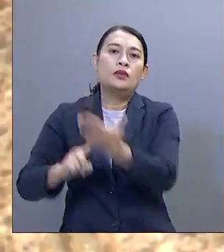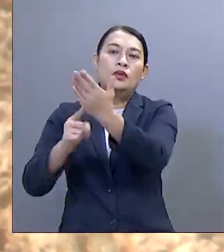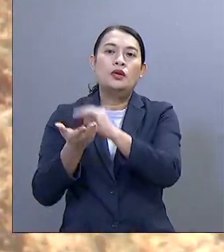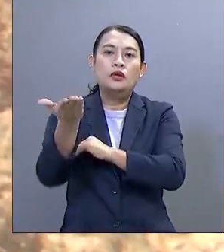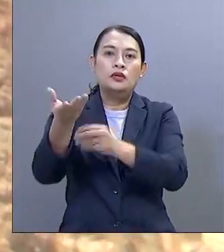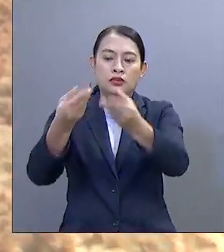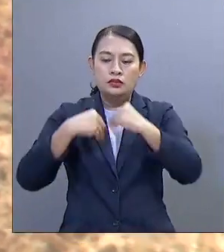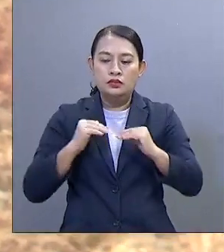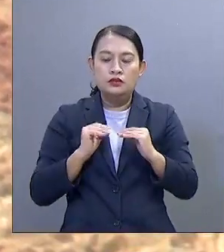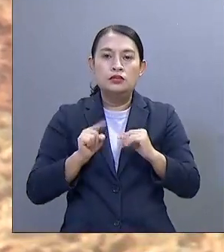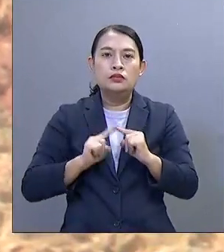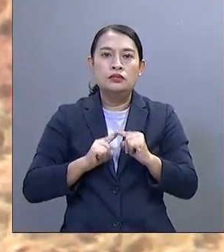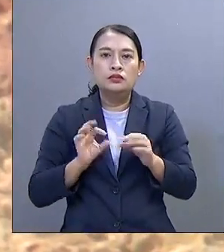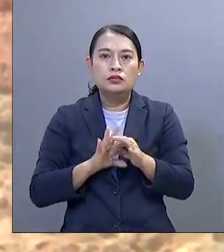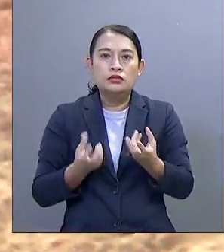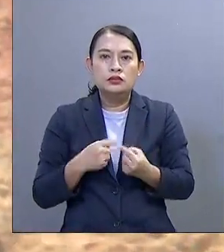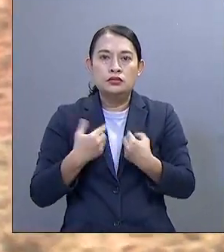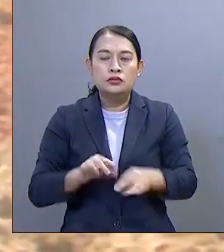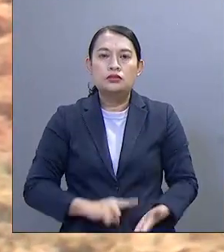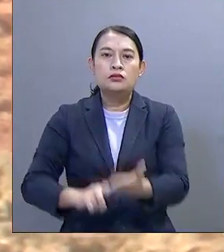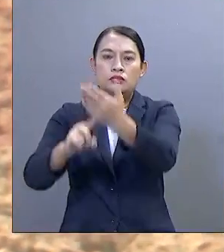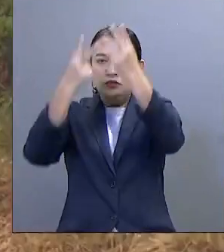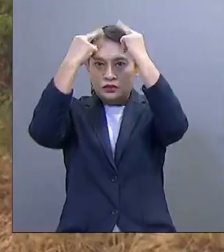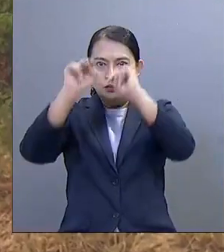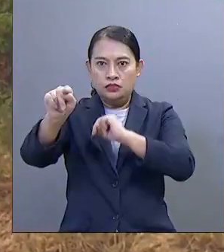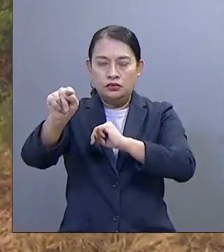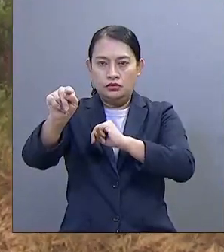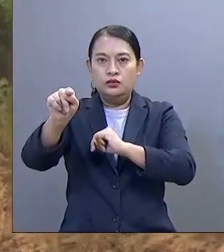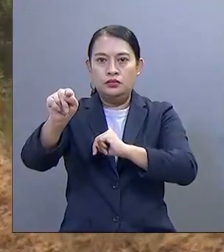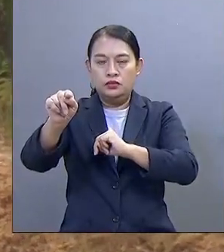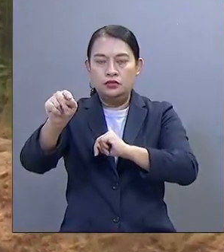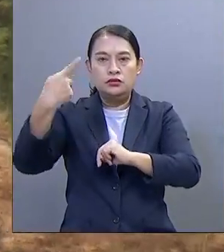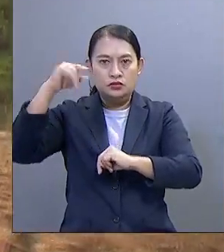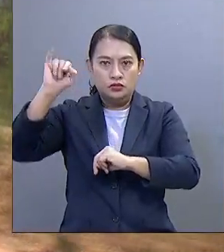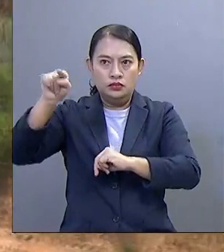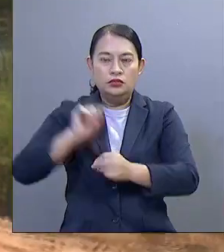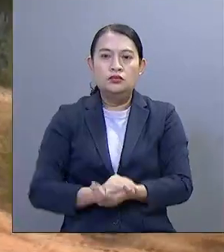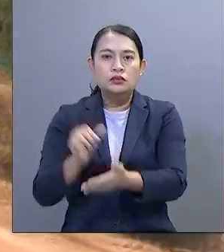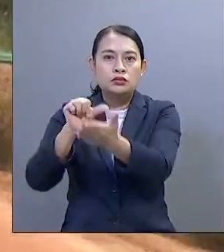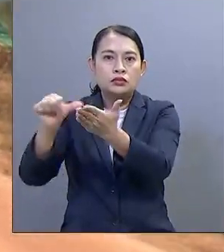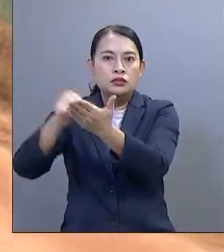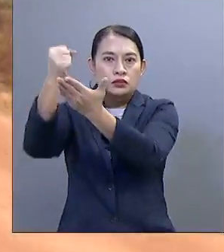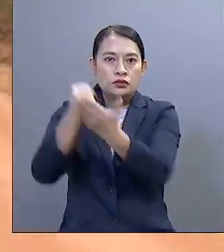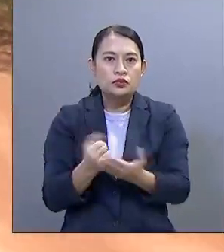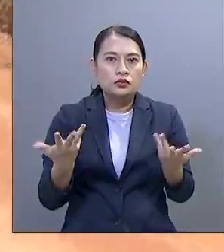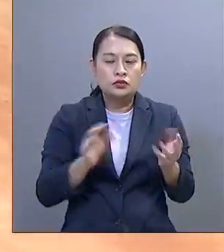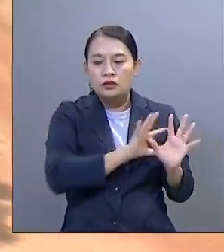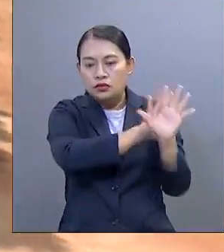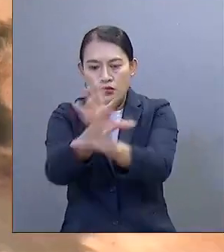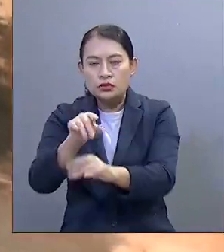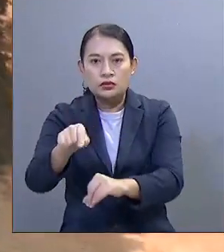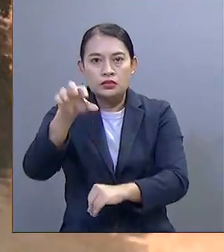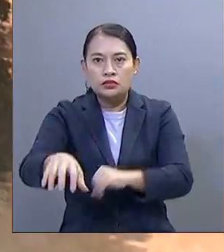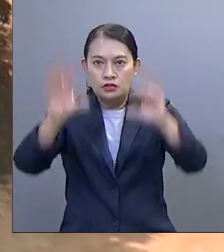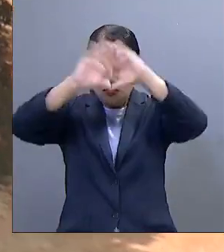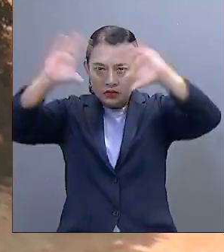นะคราจากนายกระธุมิตรีเลยนะคะ ปเประยุษจงโอนชานะถาเกิดว่ายังแก้ไม่ได้ เขาจะบุก้ทำเนียบรฐบาลก